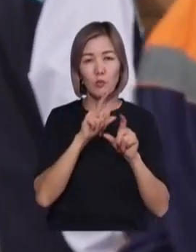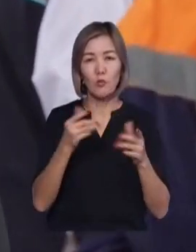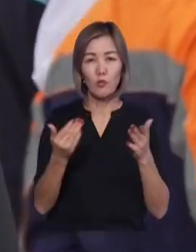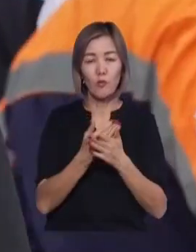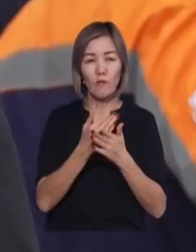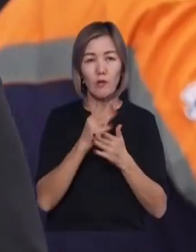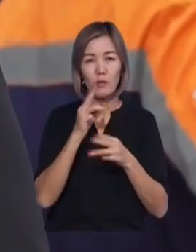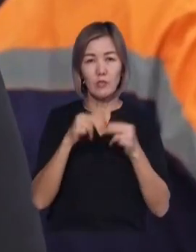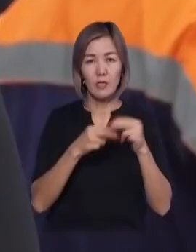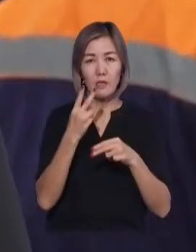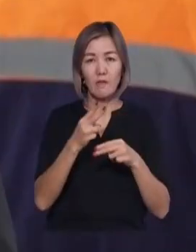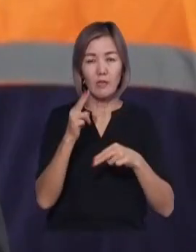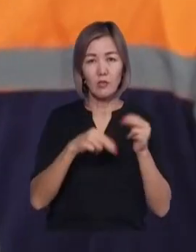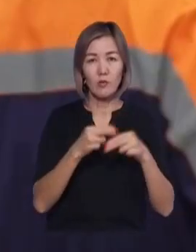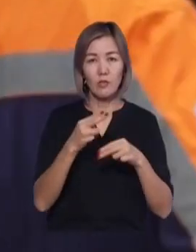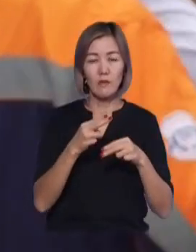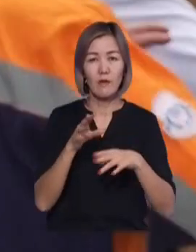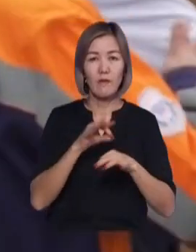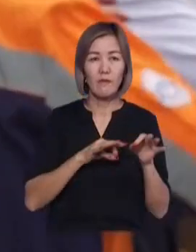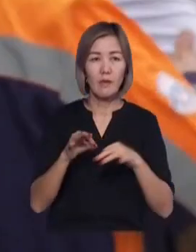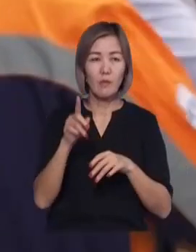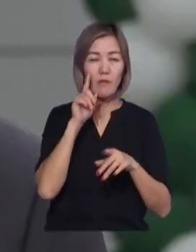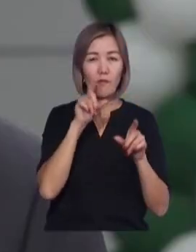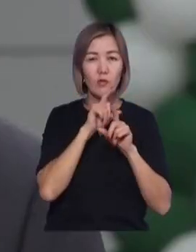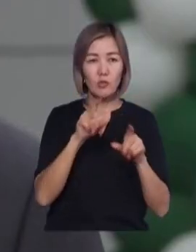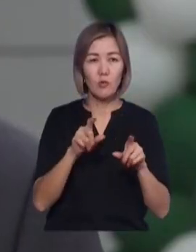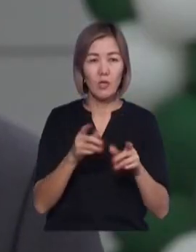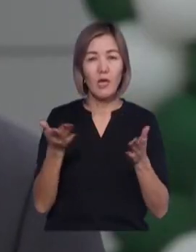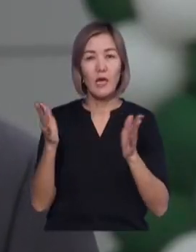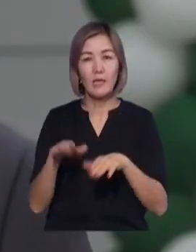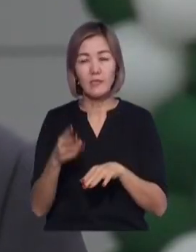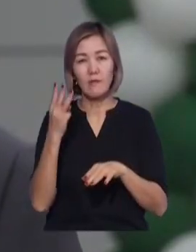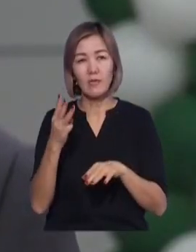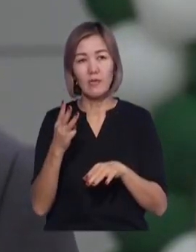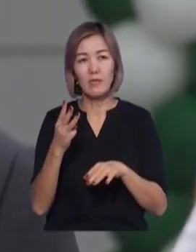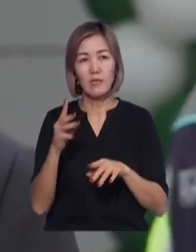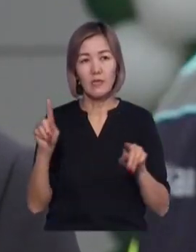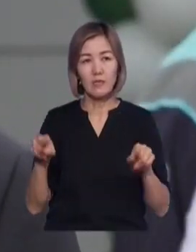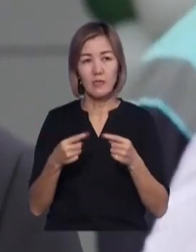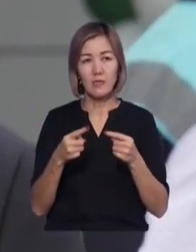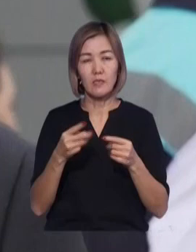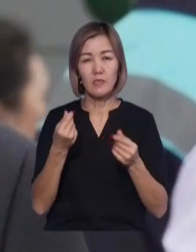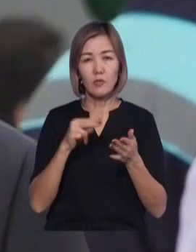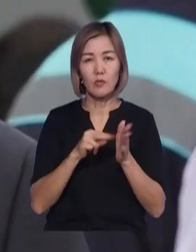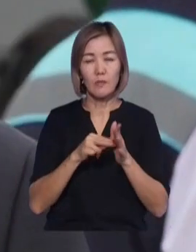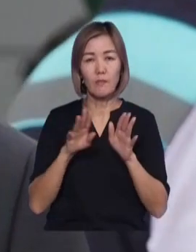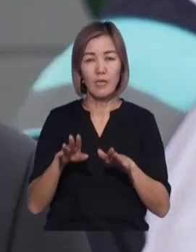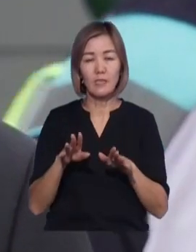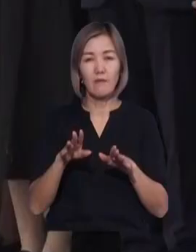современных школ. 2 из них строятся в рамках проекта «Комфортная школа», а оставшиеся 3 возводятся за счет средств